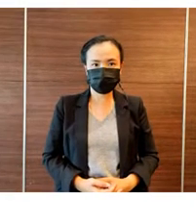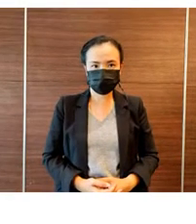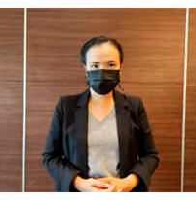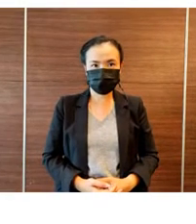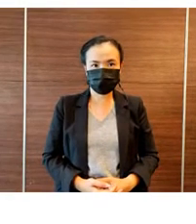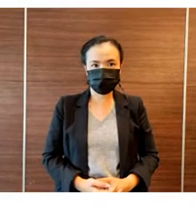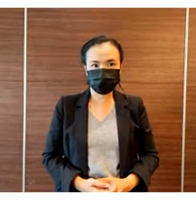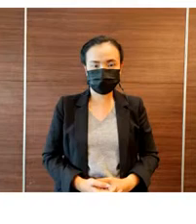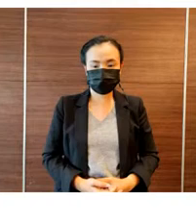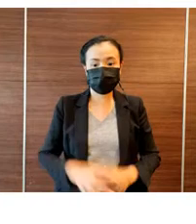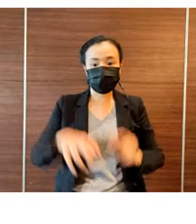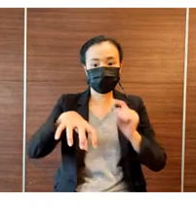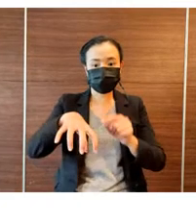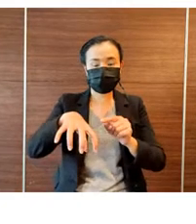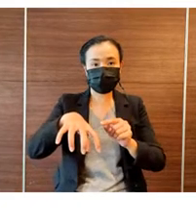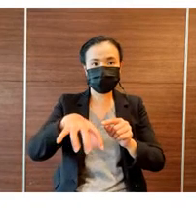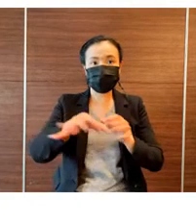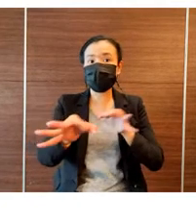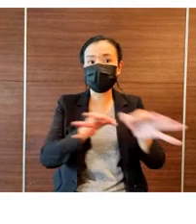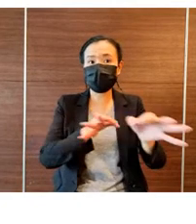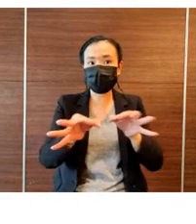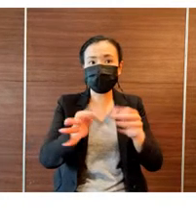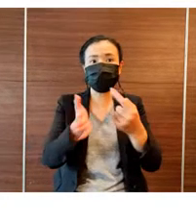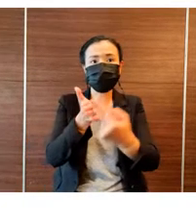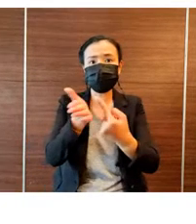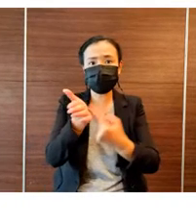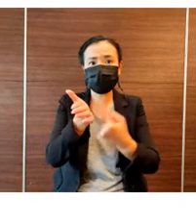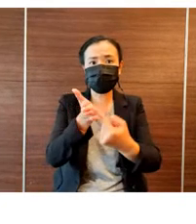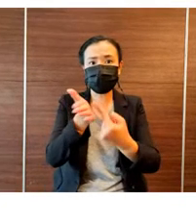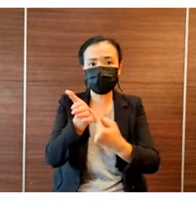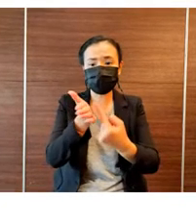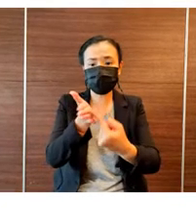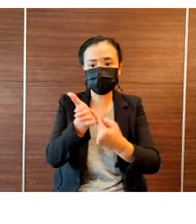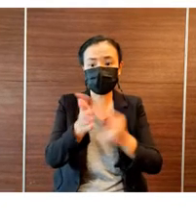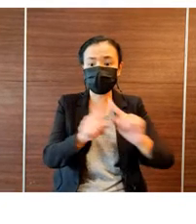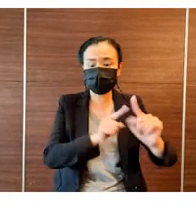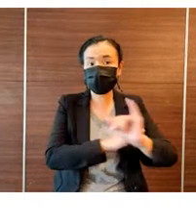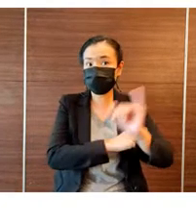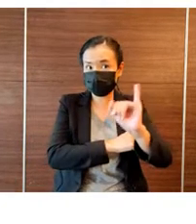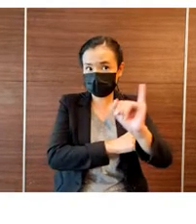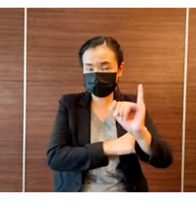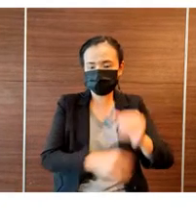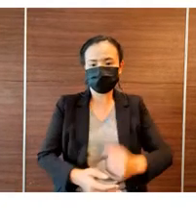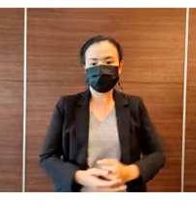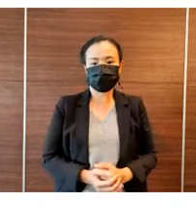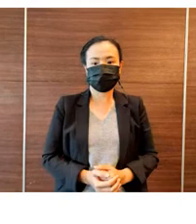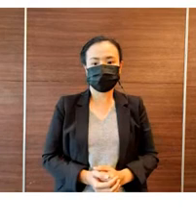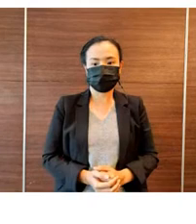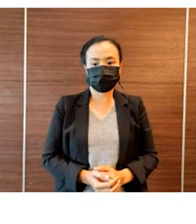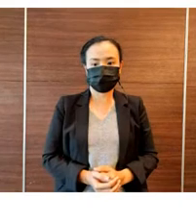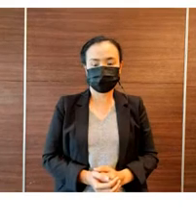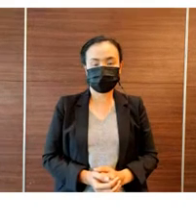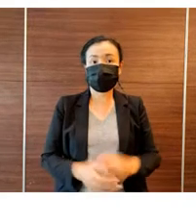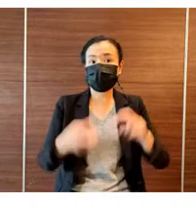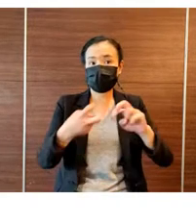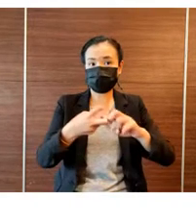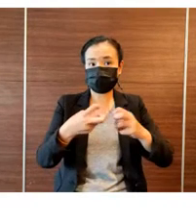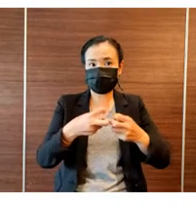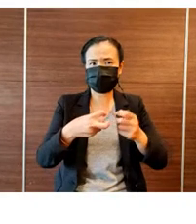ยู่ในสถานที่ที่ให้คำปรึกษาต่าง ๆ ถูกไหมครับเช่นสมมุติว่าคนหนึ่งมีปัญหาเรื่อง